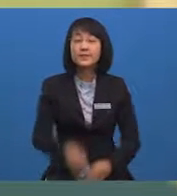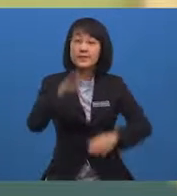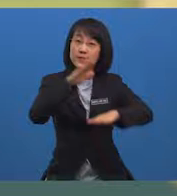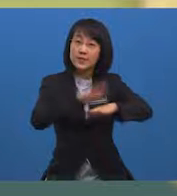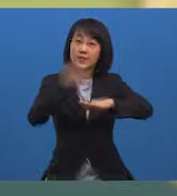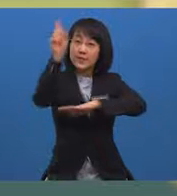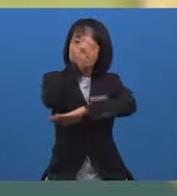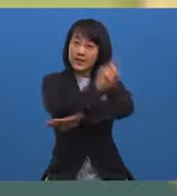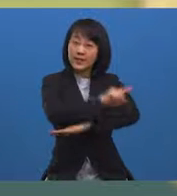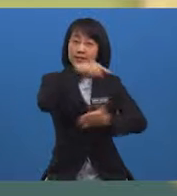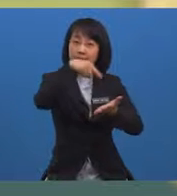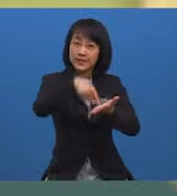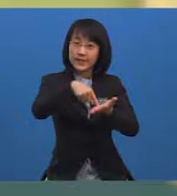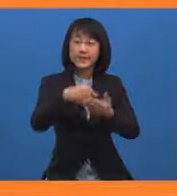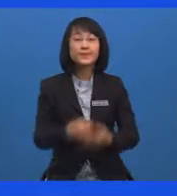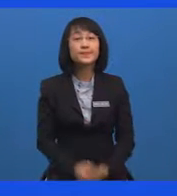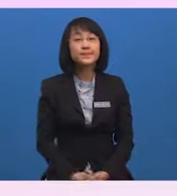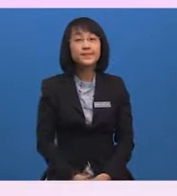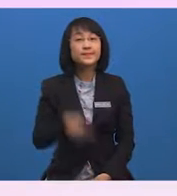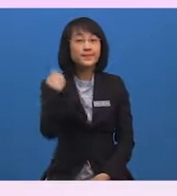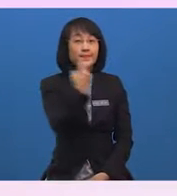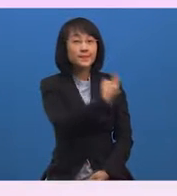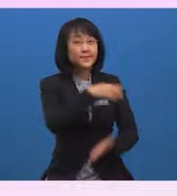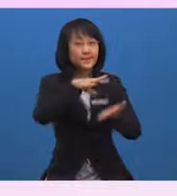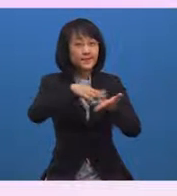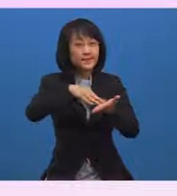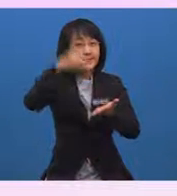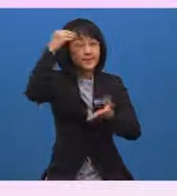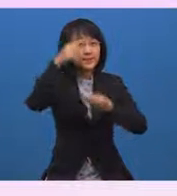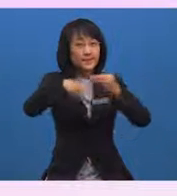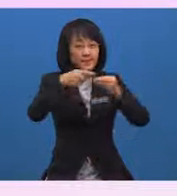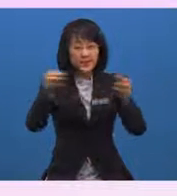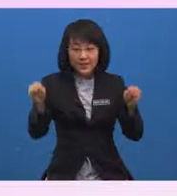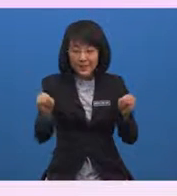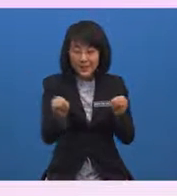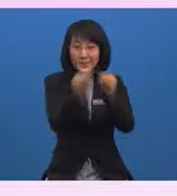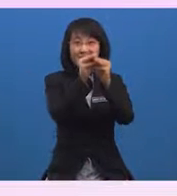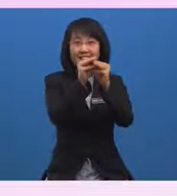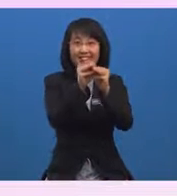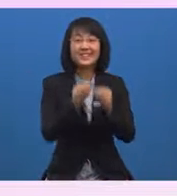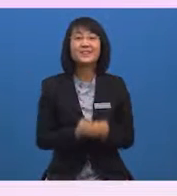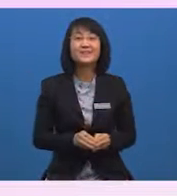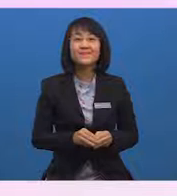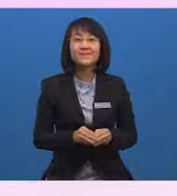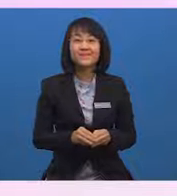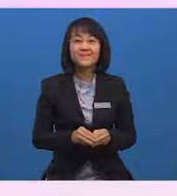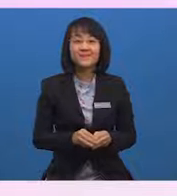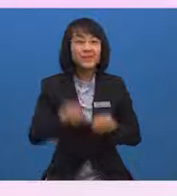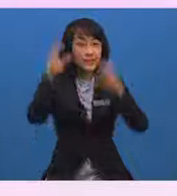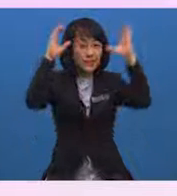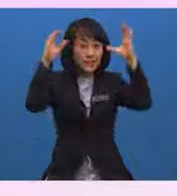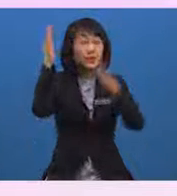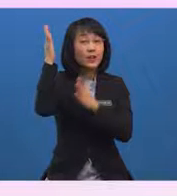hari ini kita akan belajar tentang magnet, unit yang ketujuh. Cikgu